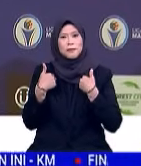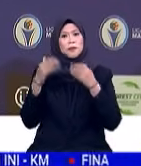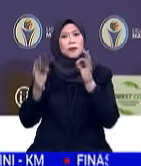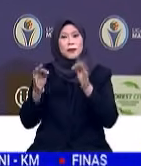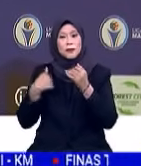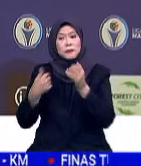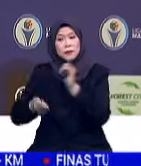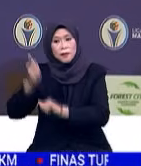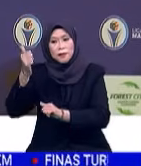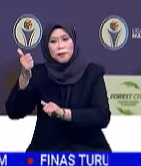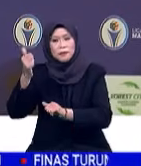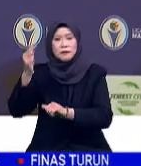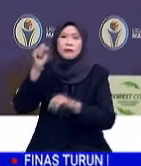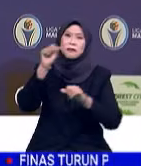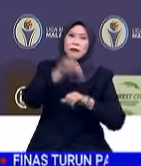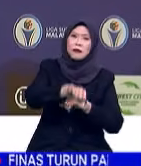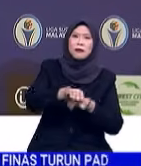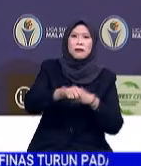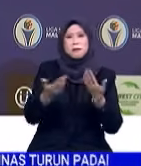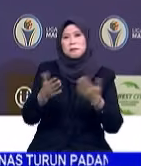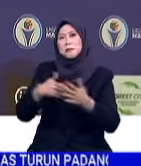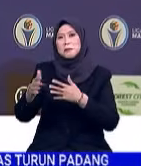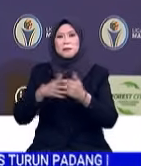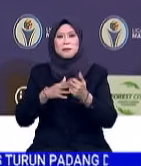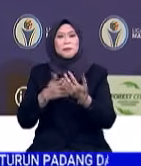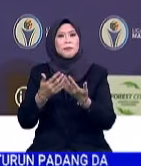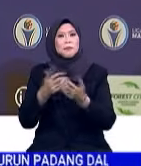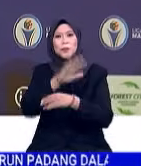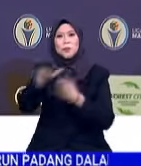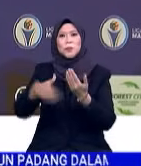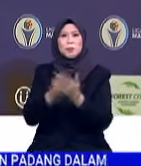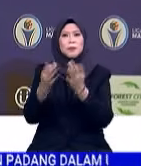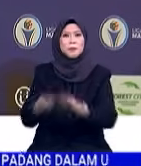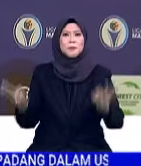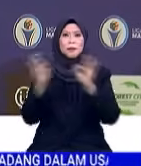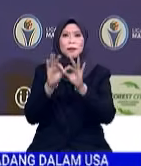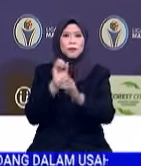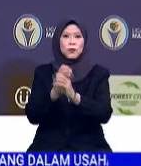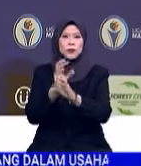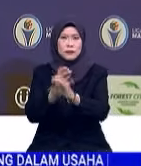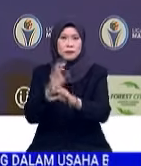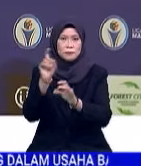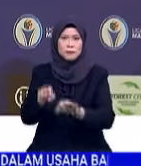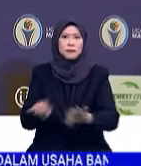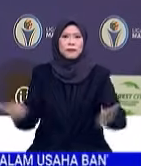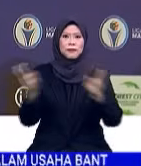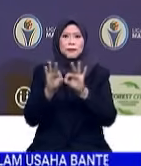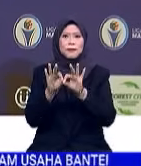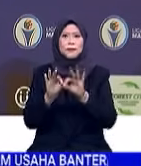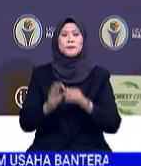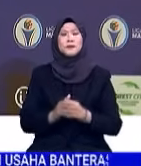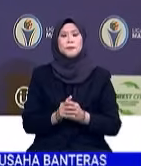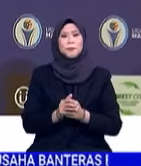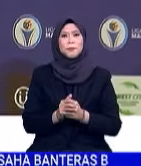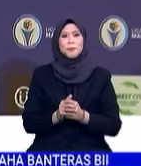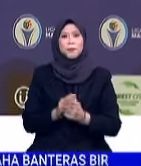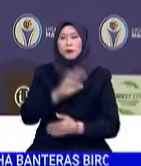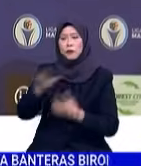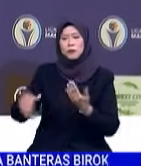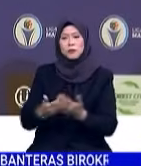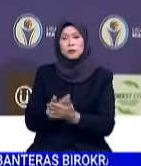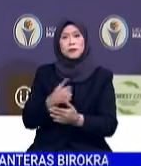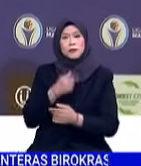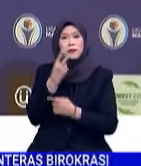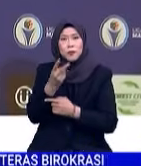menang, kita draw. Kalau kalah ada game yang kita tak menang, kita menang. Itu semua yang penting, kita usaha. Bagi saya tengok overall